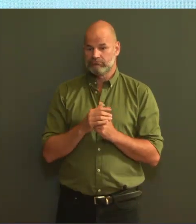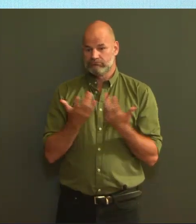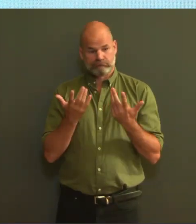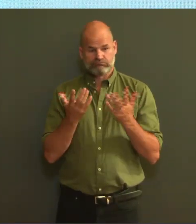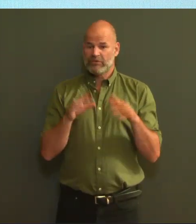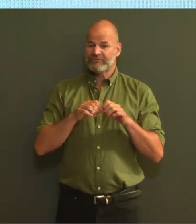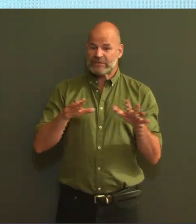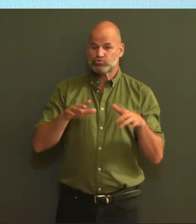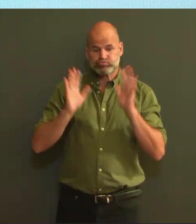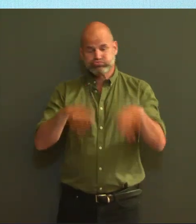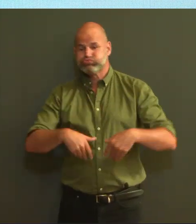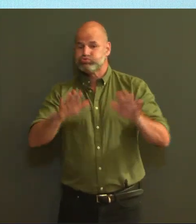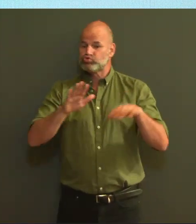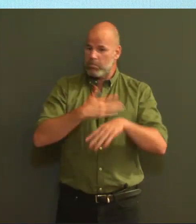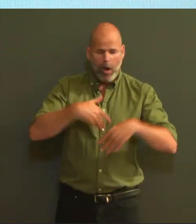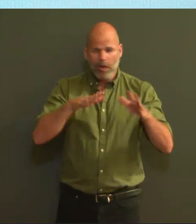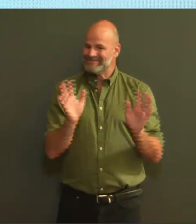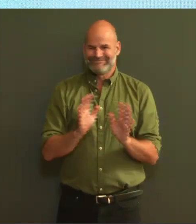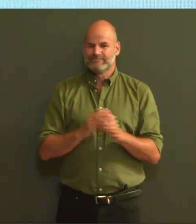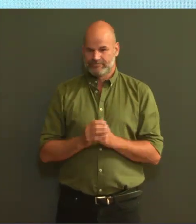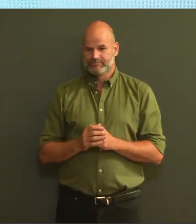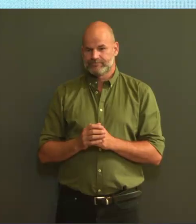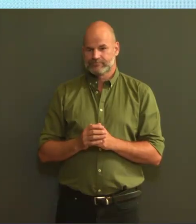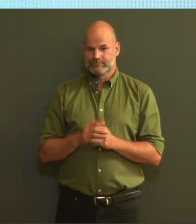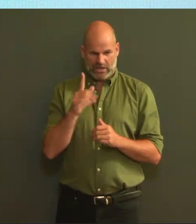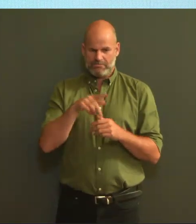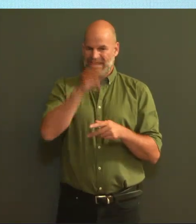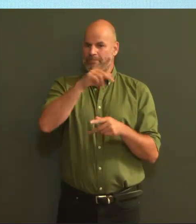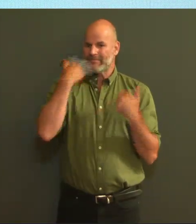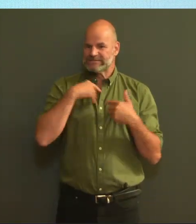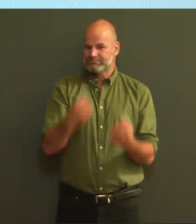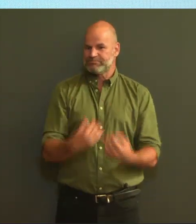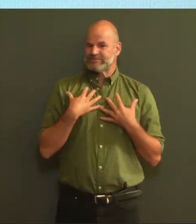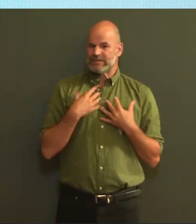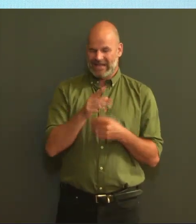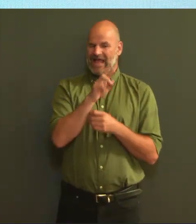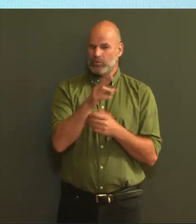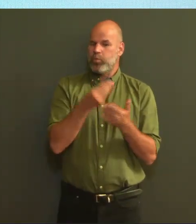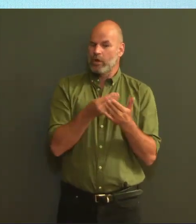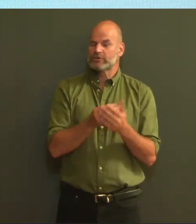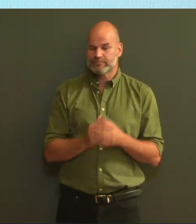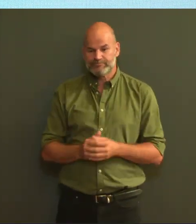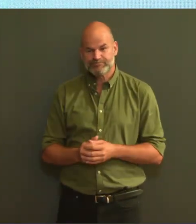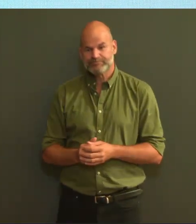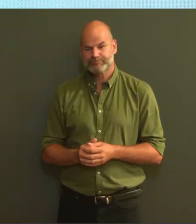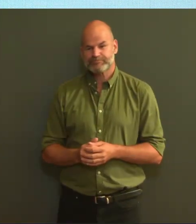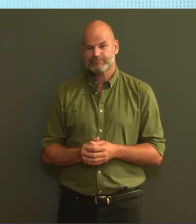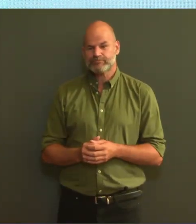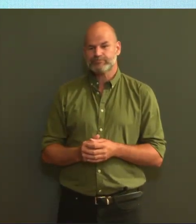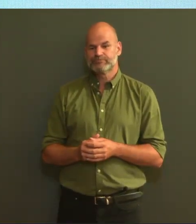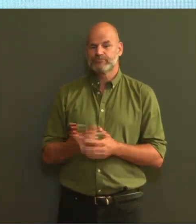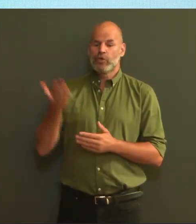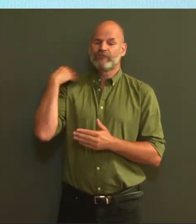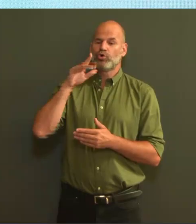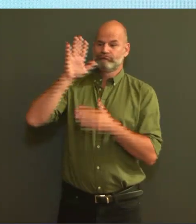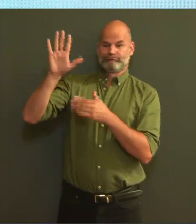in China bij het begin van de uitbraak en geschat op ongeveer 3,28. Dit betekent dat, wanneer